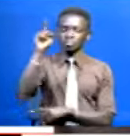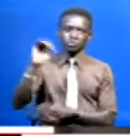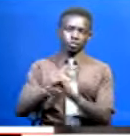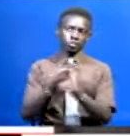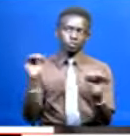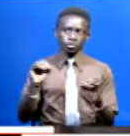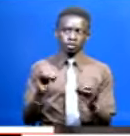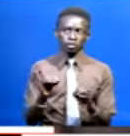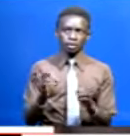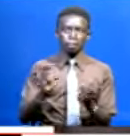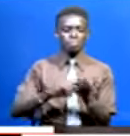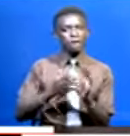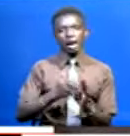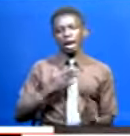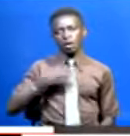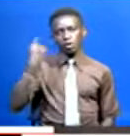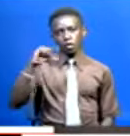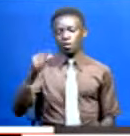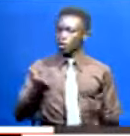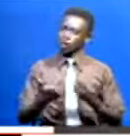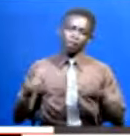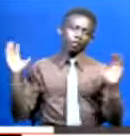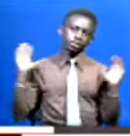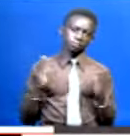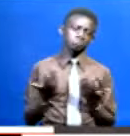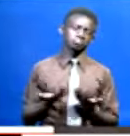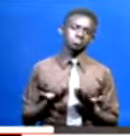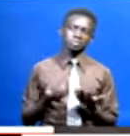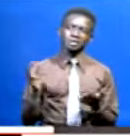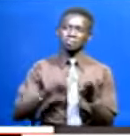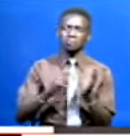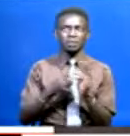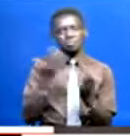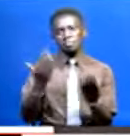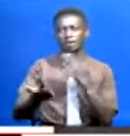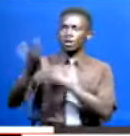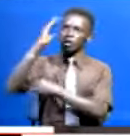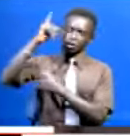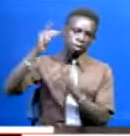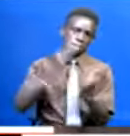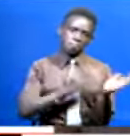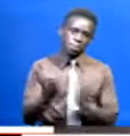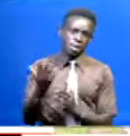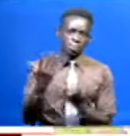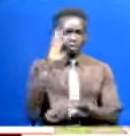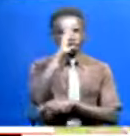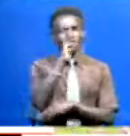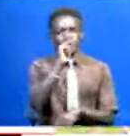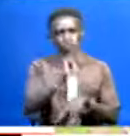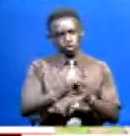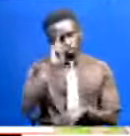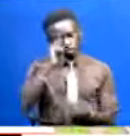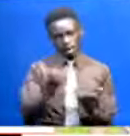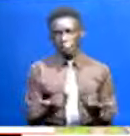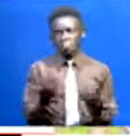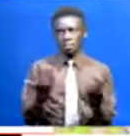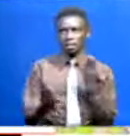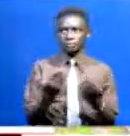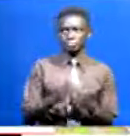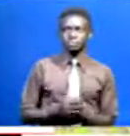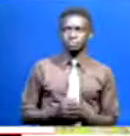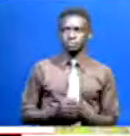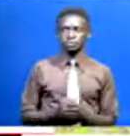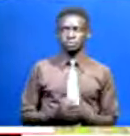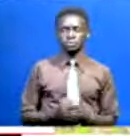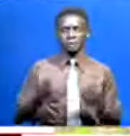Kolteni yetu imeenda. So ni hivyo, labda ni Mwenyezi Mungu alikuwa na mpango hiyo miti situmika kwa saizi. It is alleged the